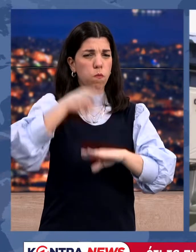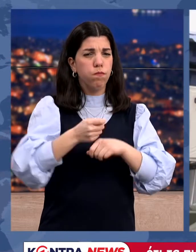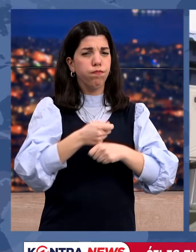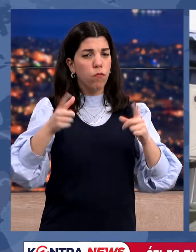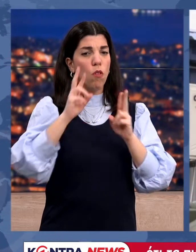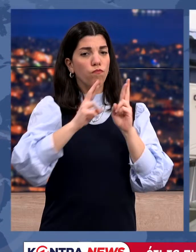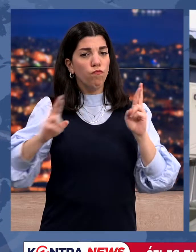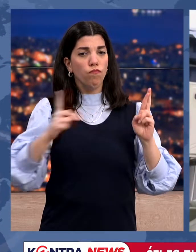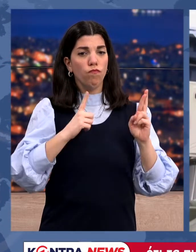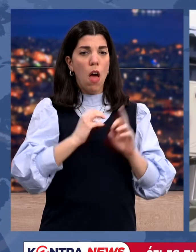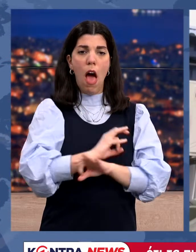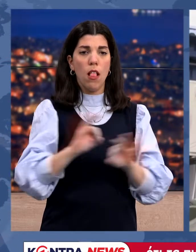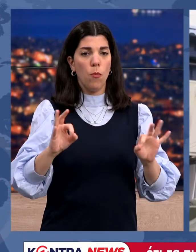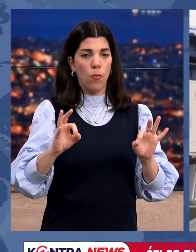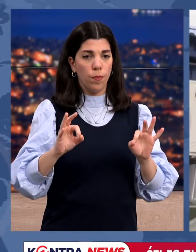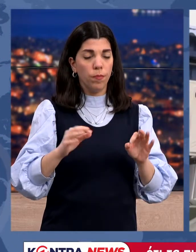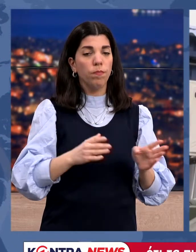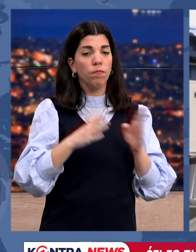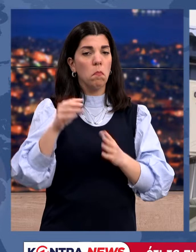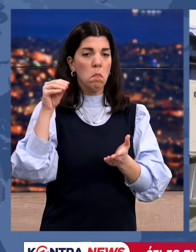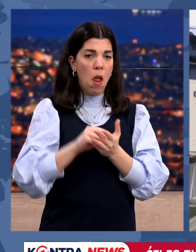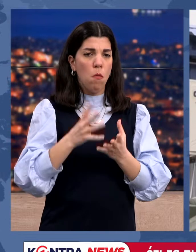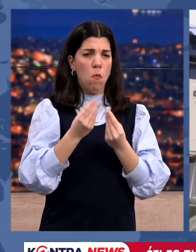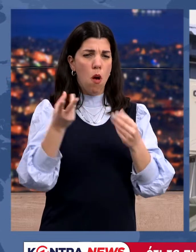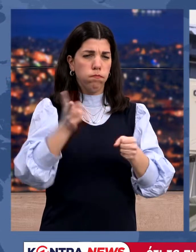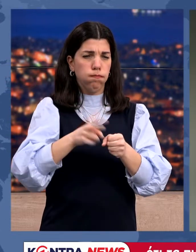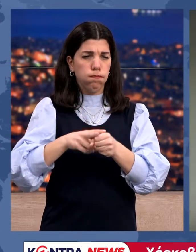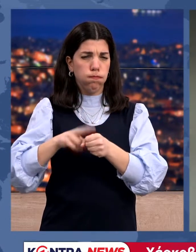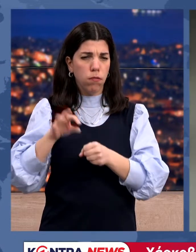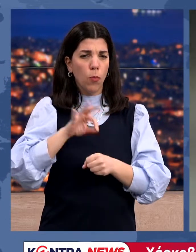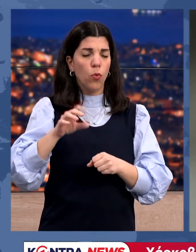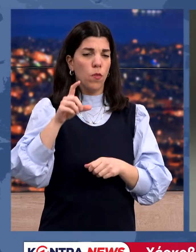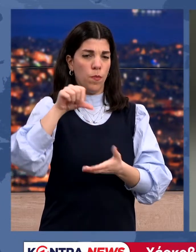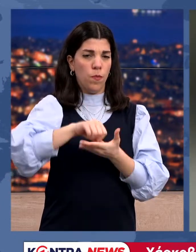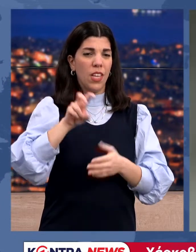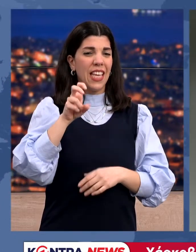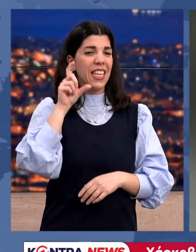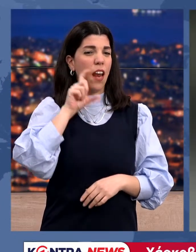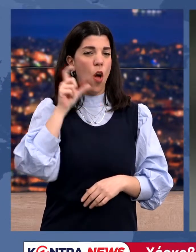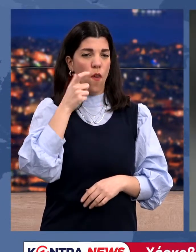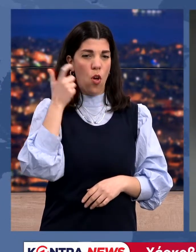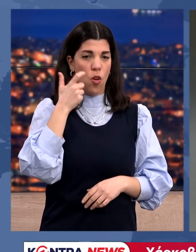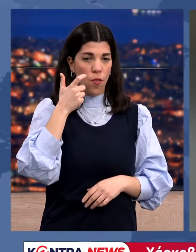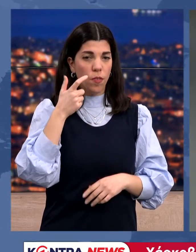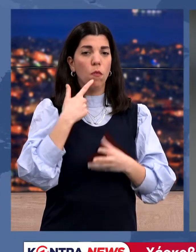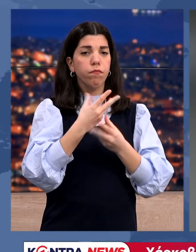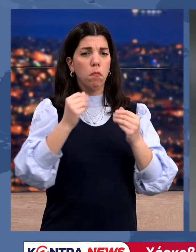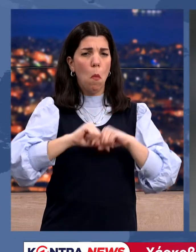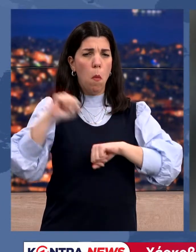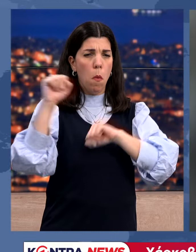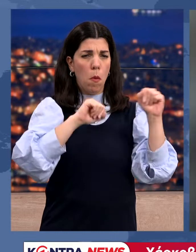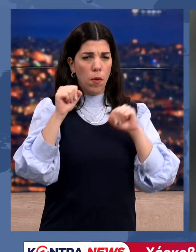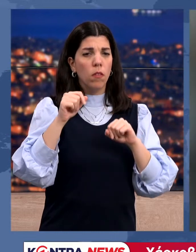είναι σε πλήρη ετοιμότητα σστο μεταξύ νέο αιματοκύλισμα σημειώθηκε στο χάρκοβο όπου είχαμε μαζικούς βομβα ενώ